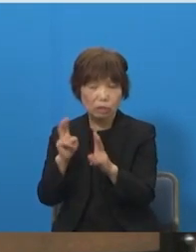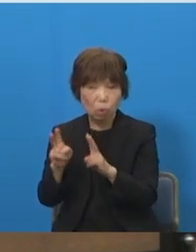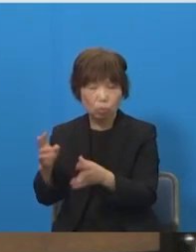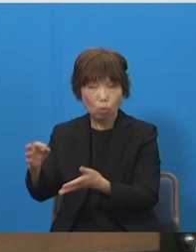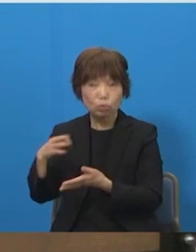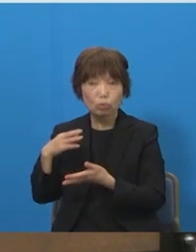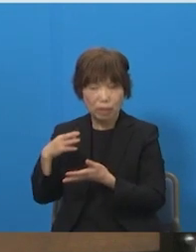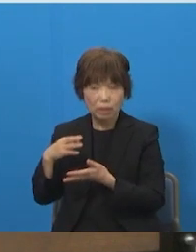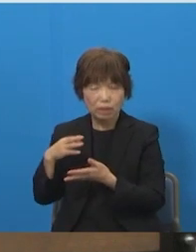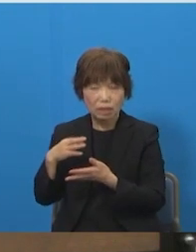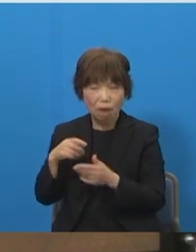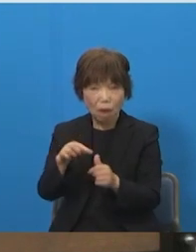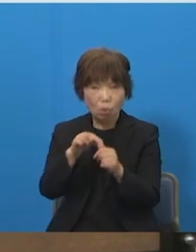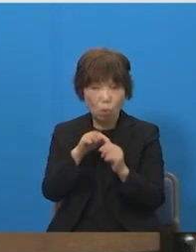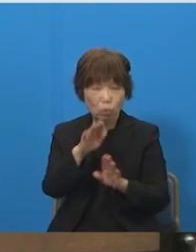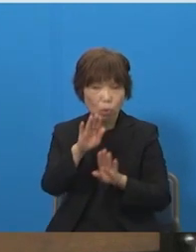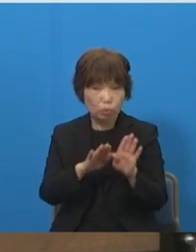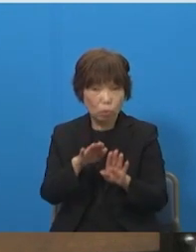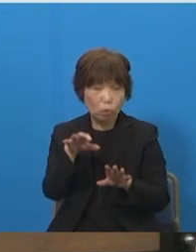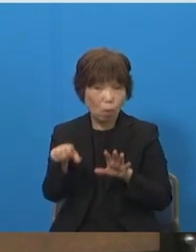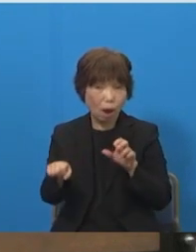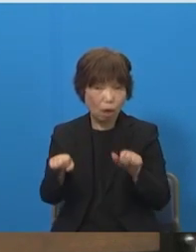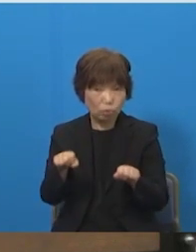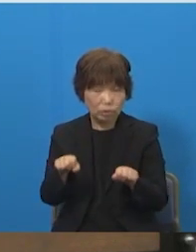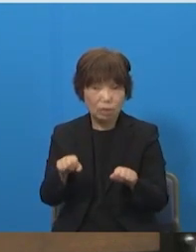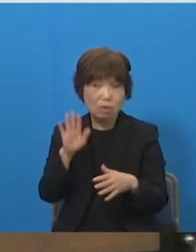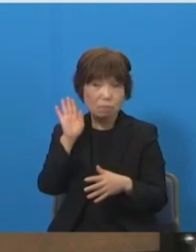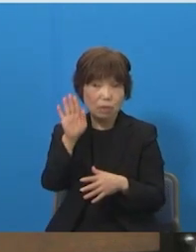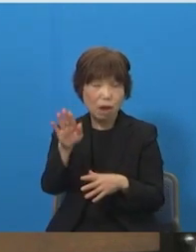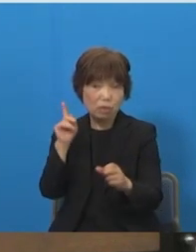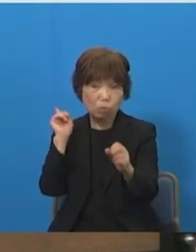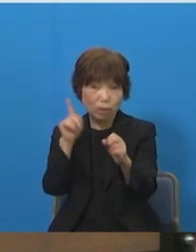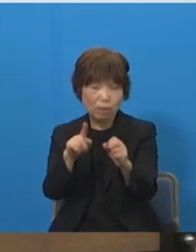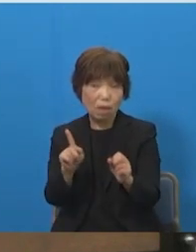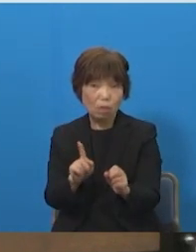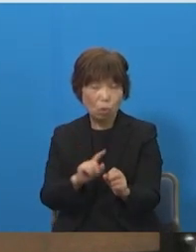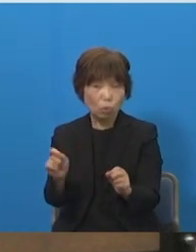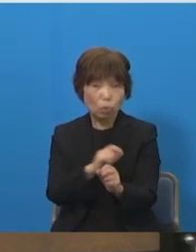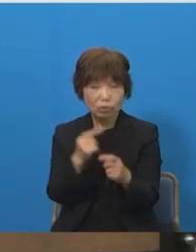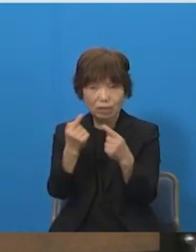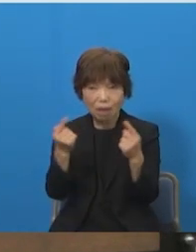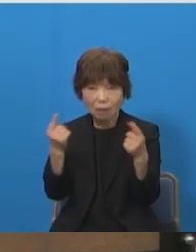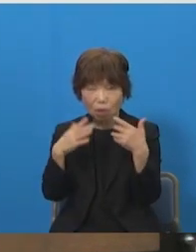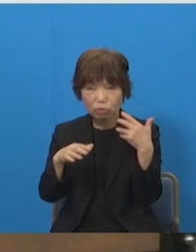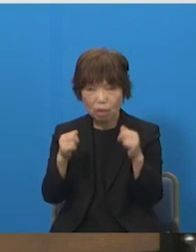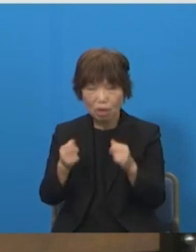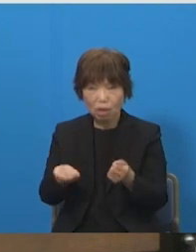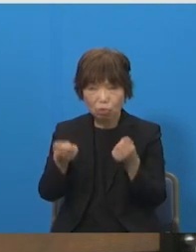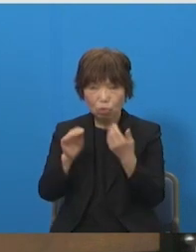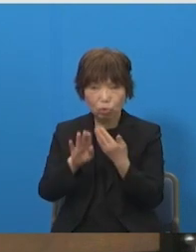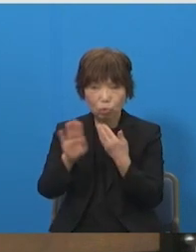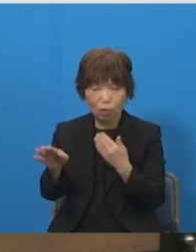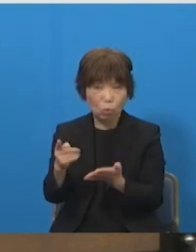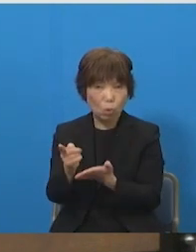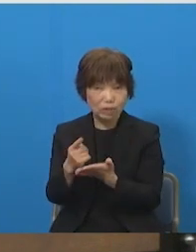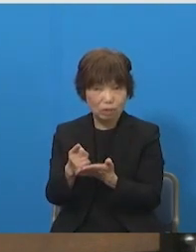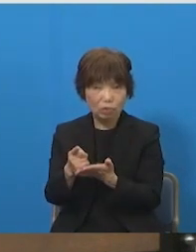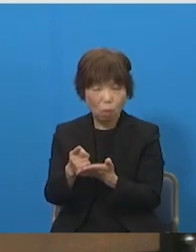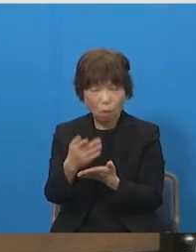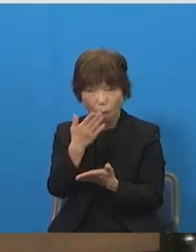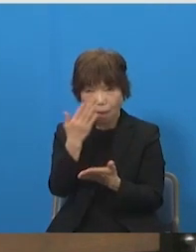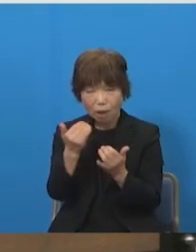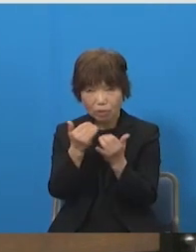益、雇用の状況など把握し、未来へ向けて特に大学生の卒業後の進路や若年世帯